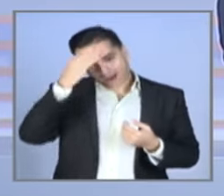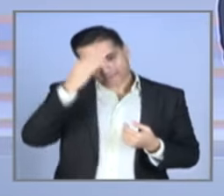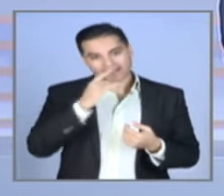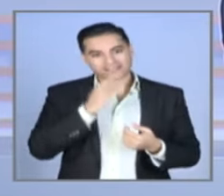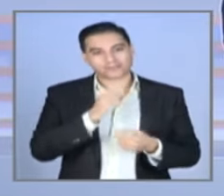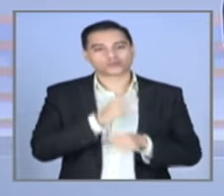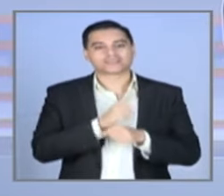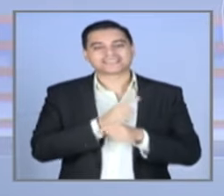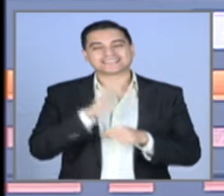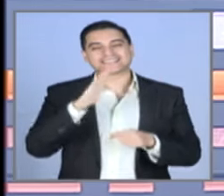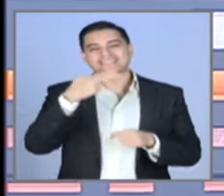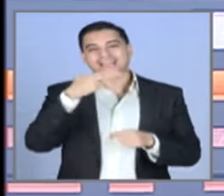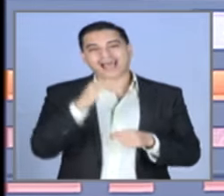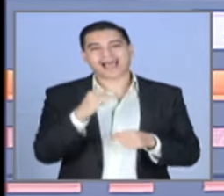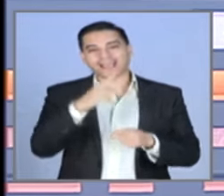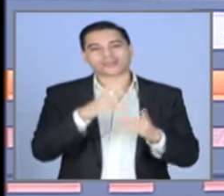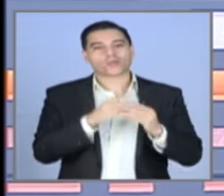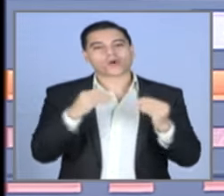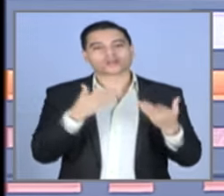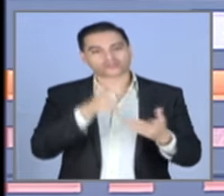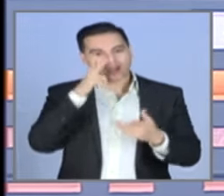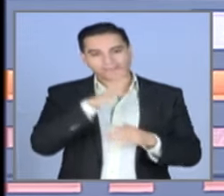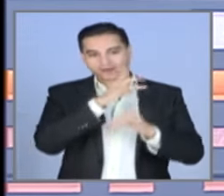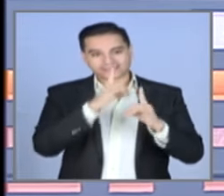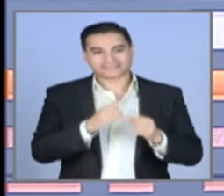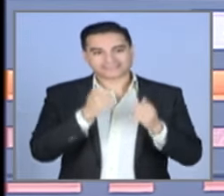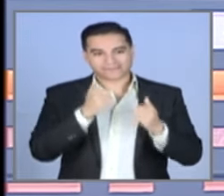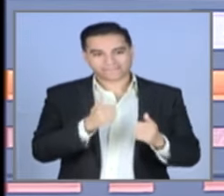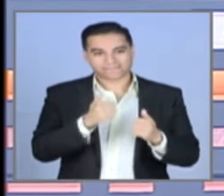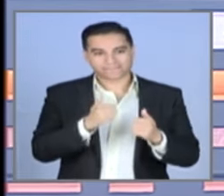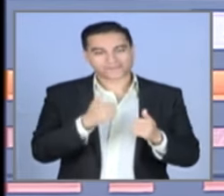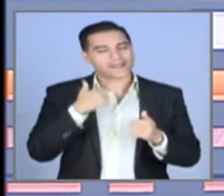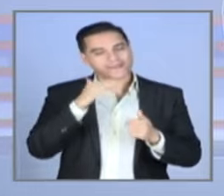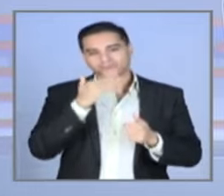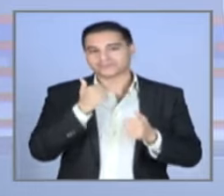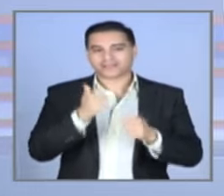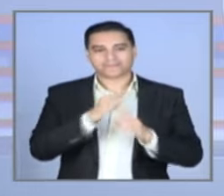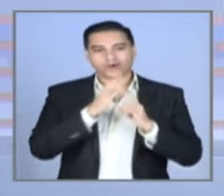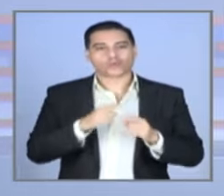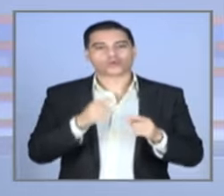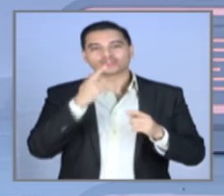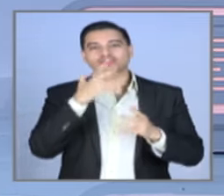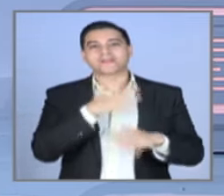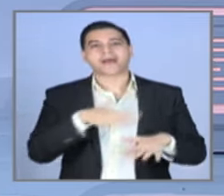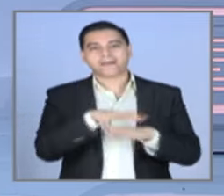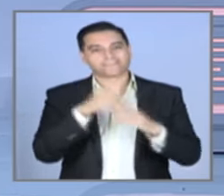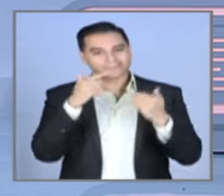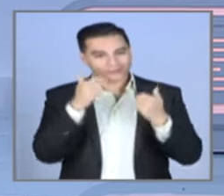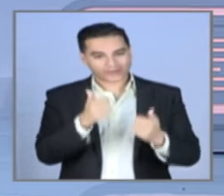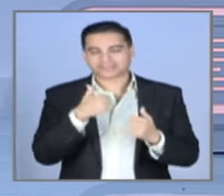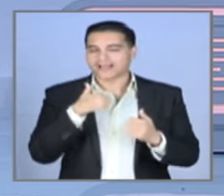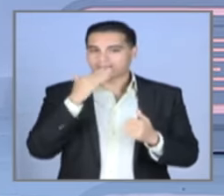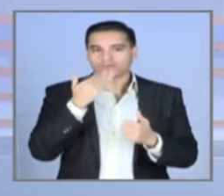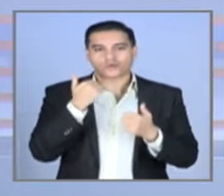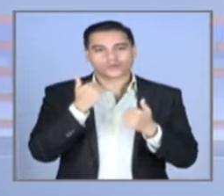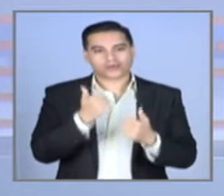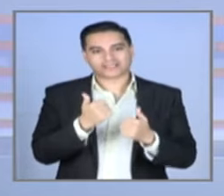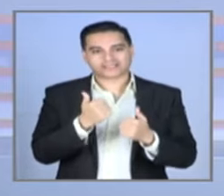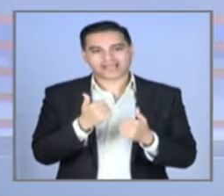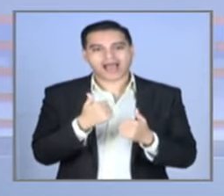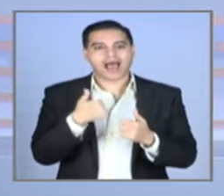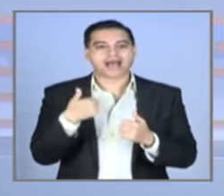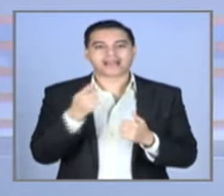سعيد وحشتنا والله. انت اللي وحشني كتير. اخبارك ايه؟ خير في نعمة. طمني عليك. تمام الحمد لله. والشباب عاملين معاك ايه؟ حزال فول كويسين. انا